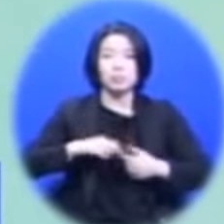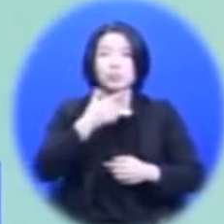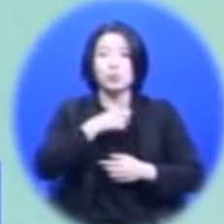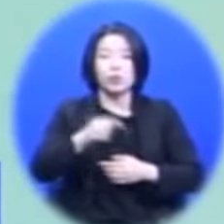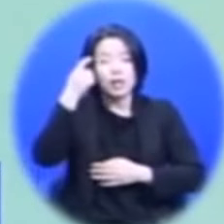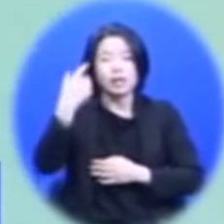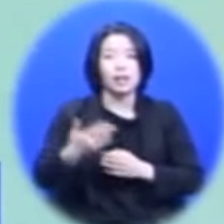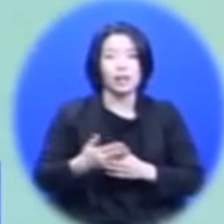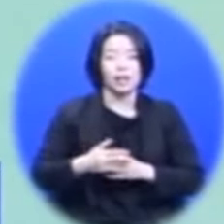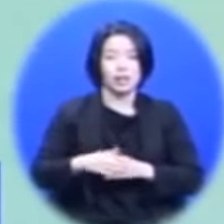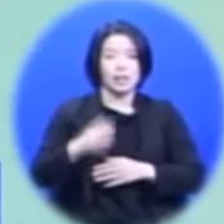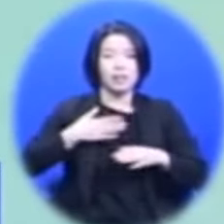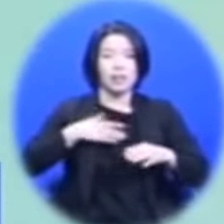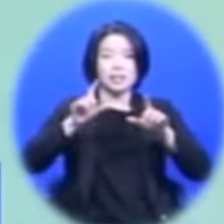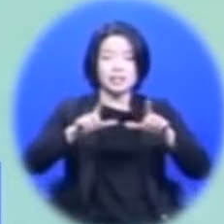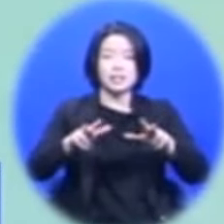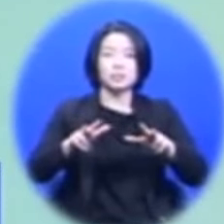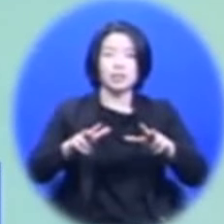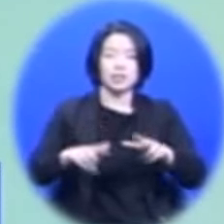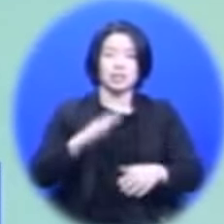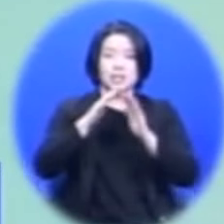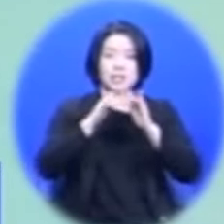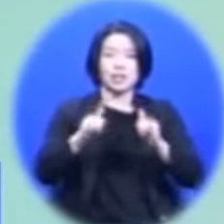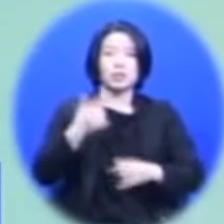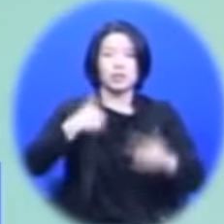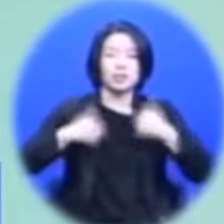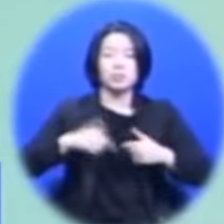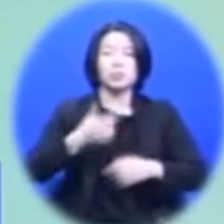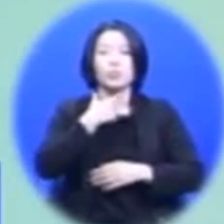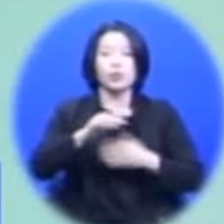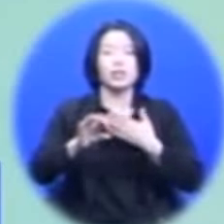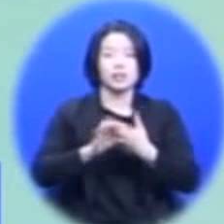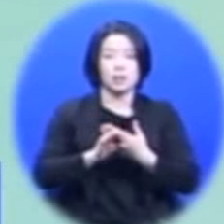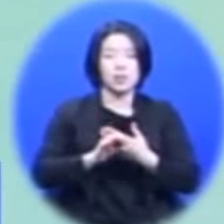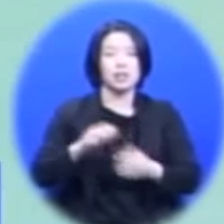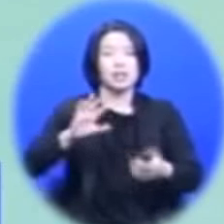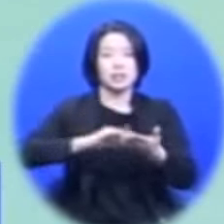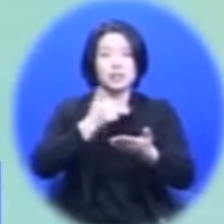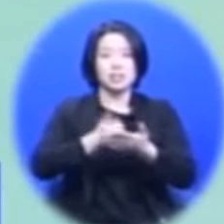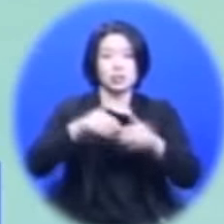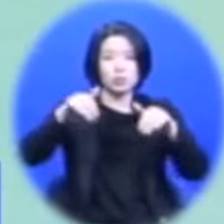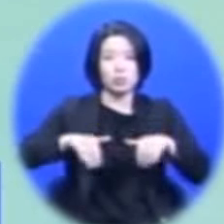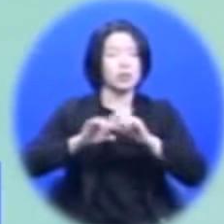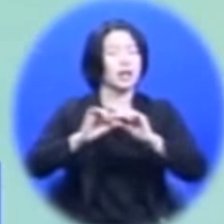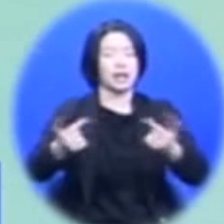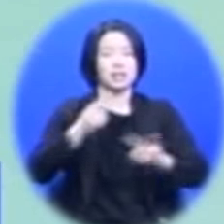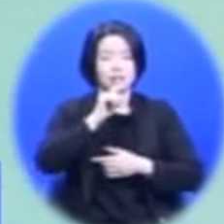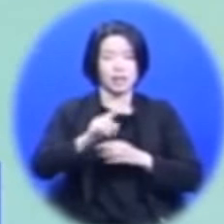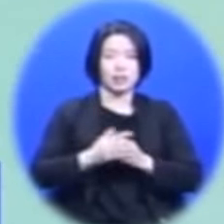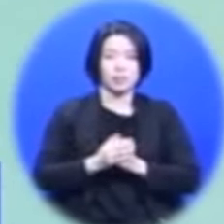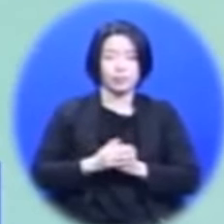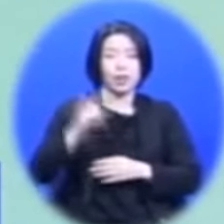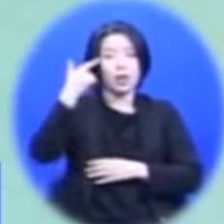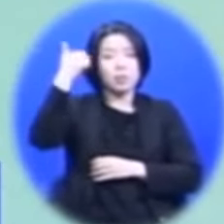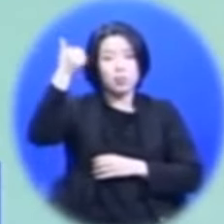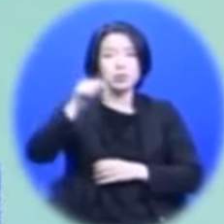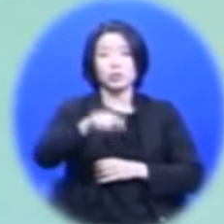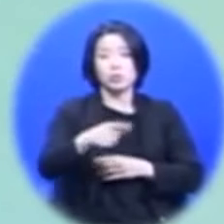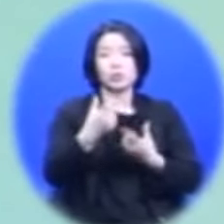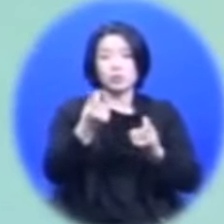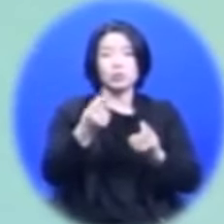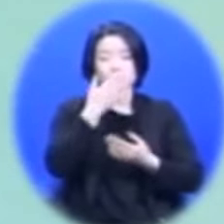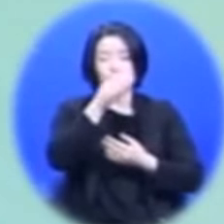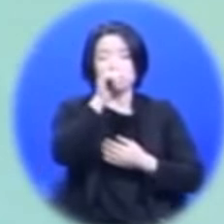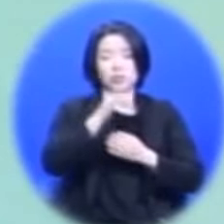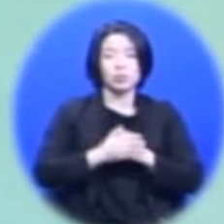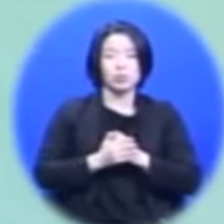내가 지금까지 사람들의 기쁨을 구하였다면 그리스도의 종이 아니니라. 목사도 그럴 수 있다니까요.